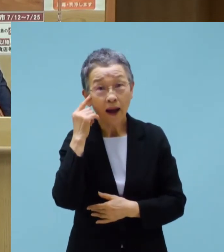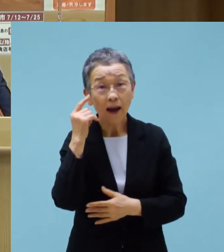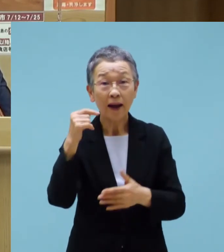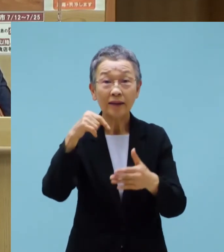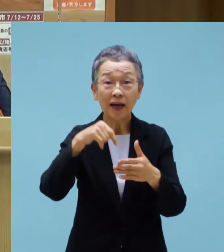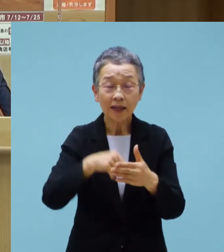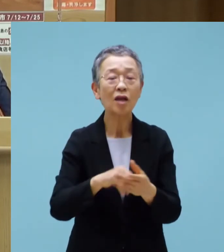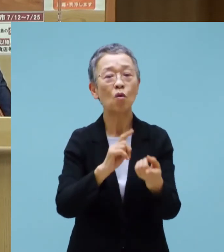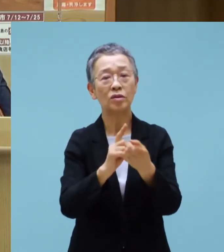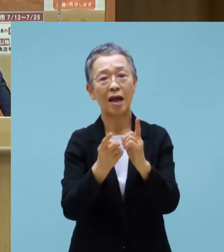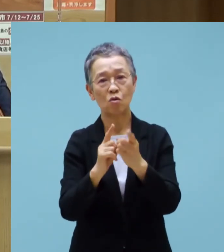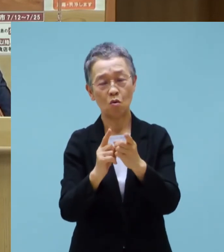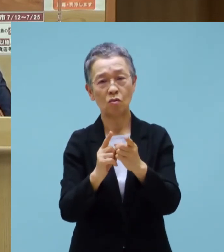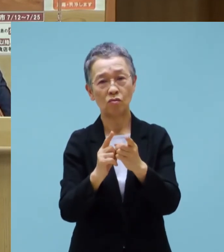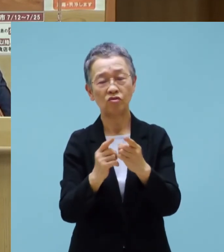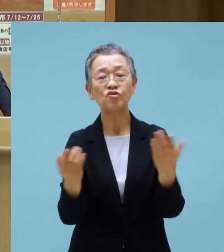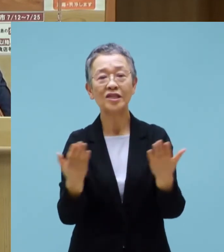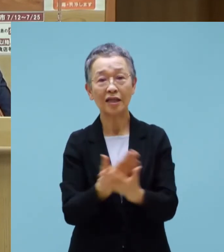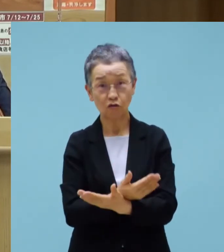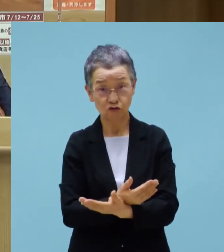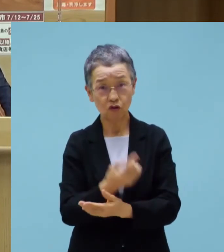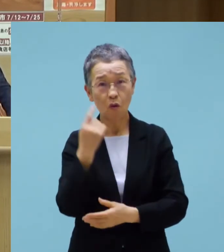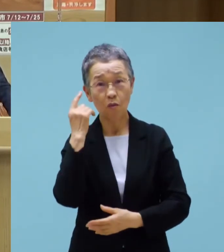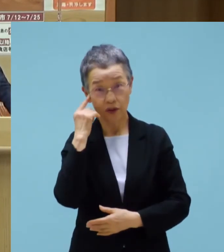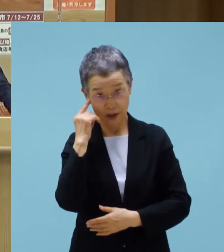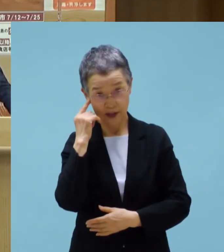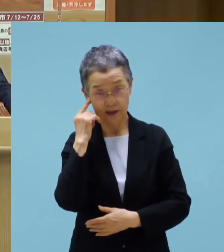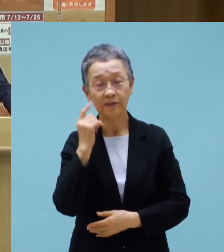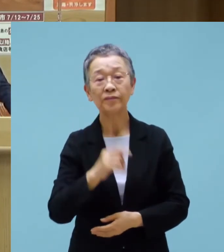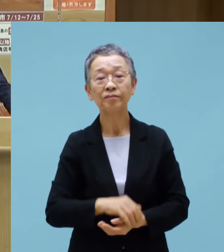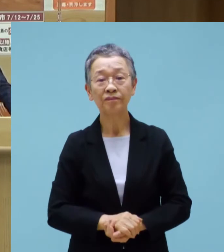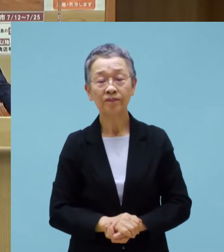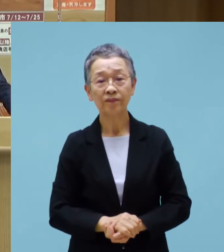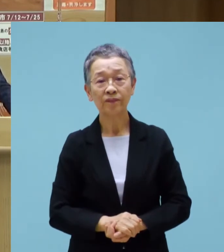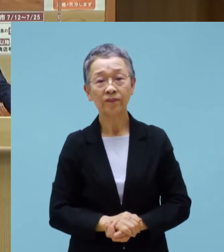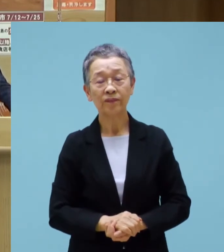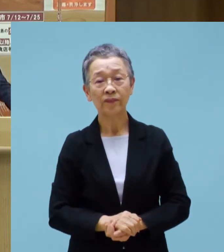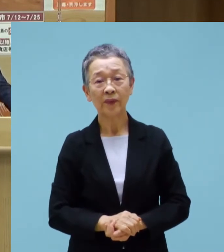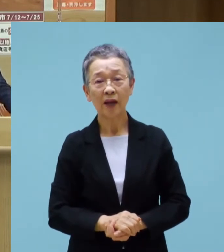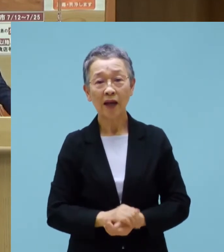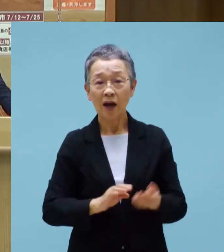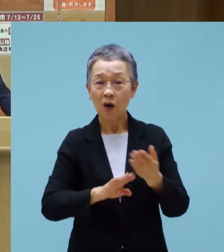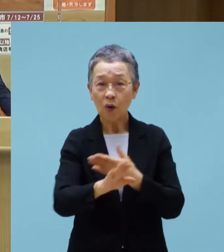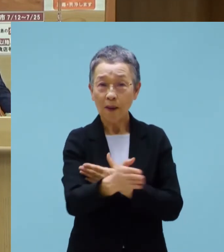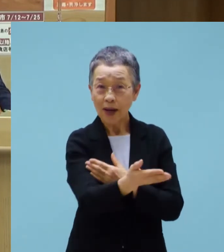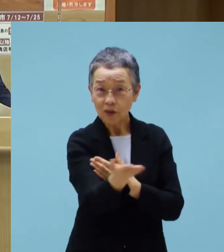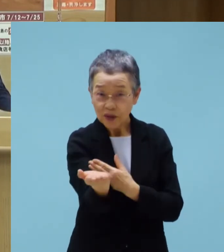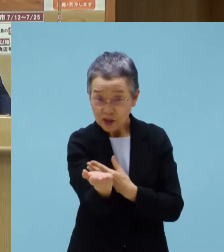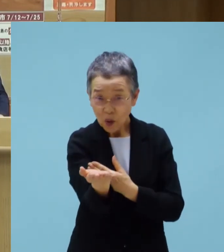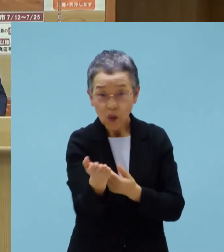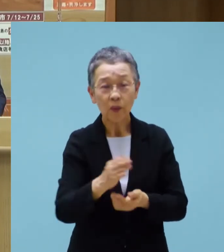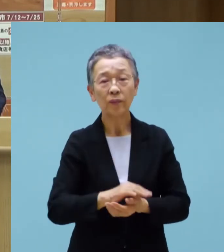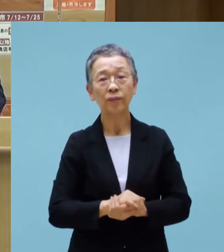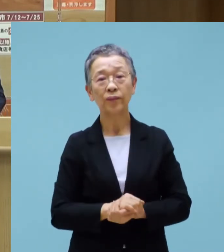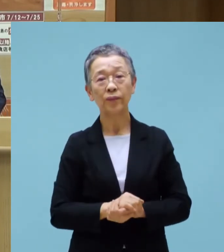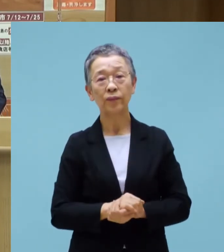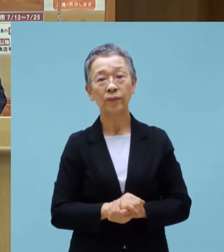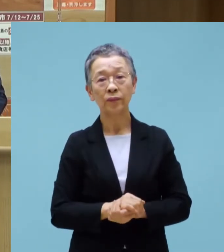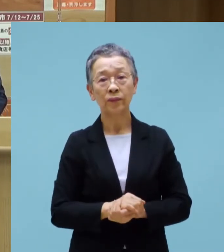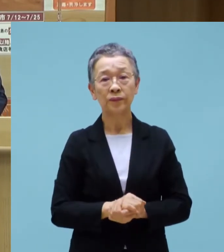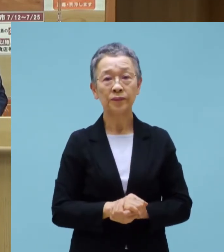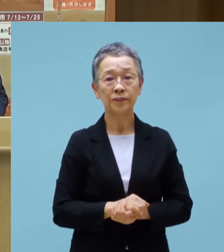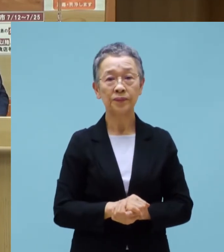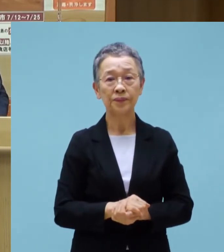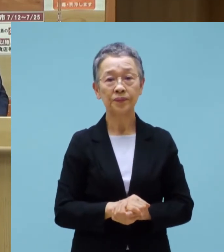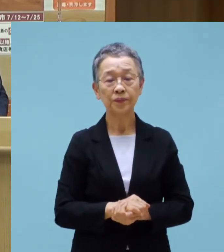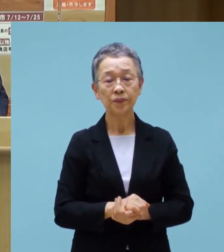応となってくるということです。 よろしいですか。他にご質問ございますか。では、高